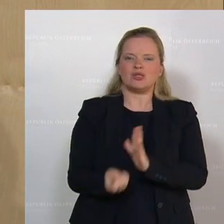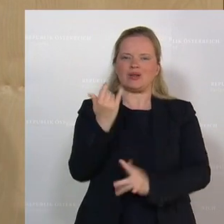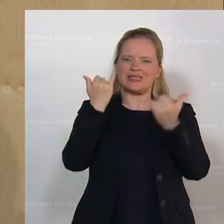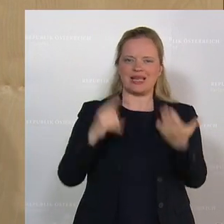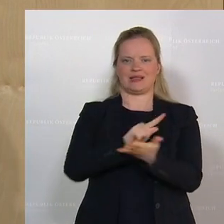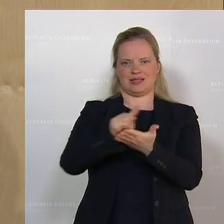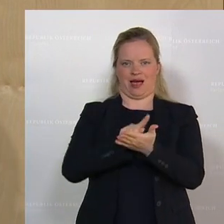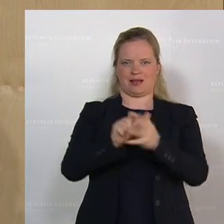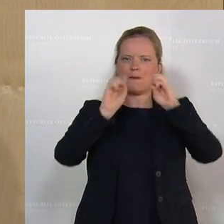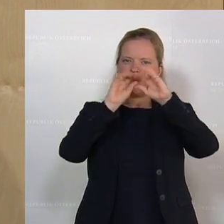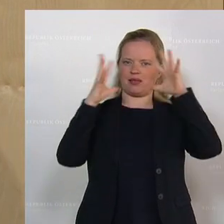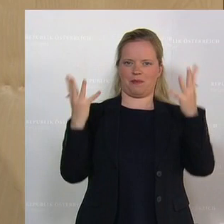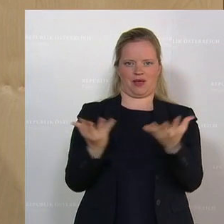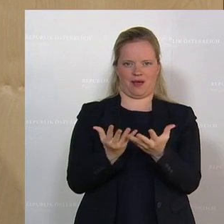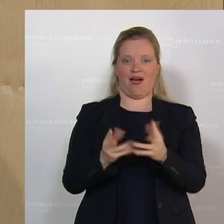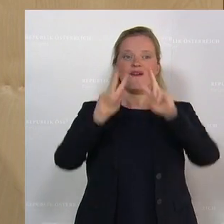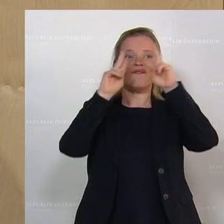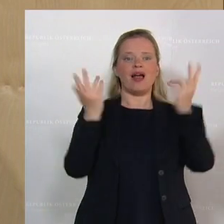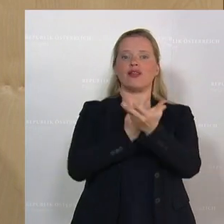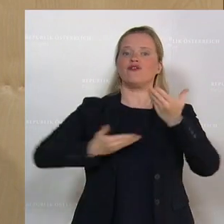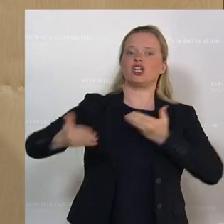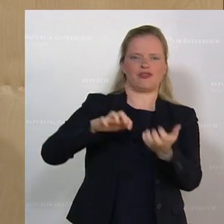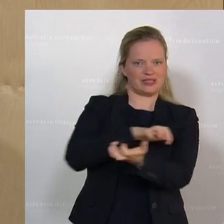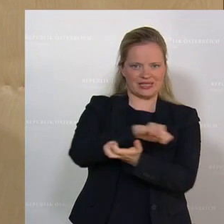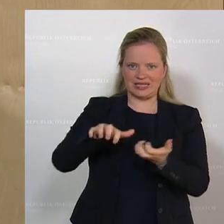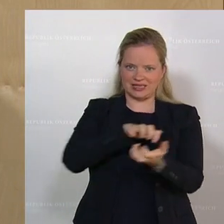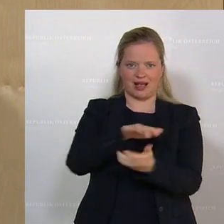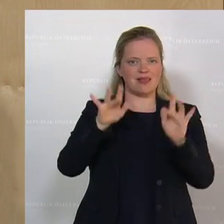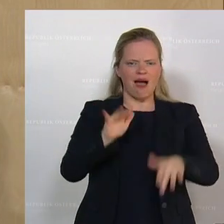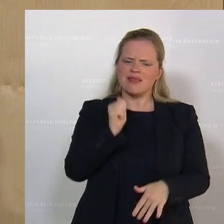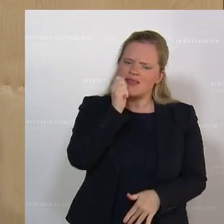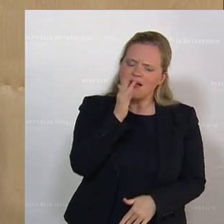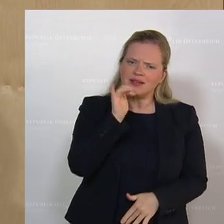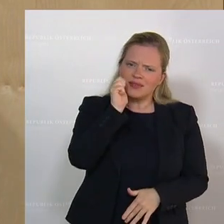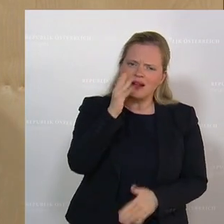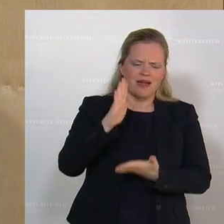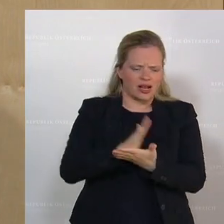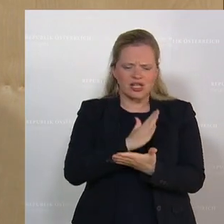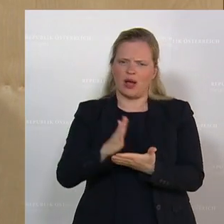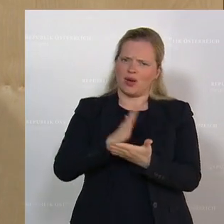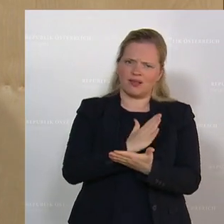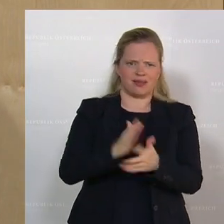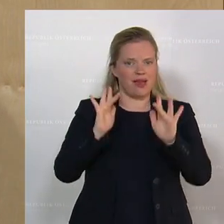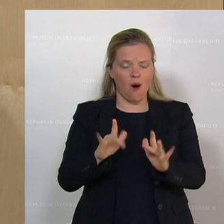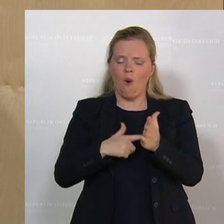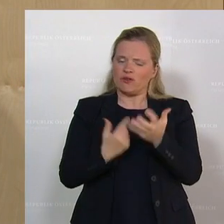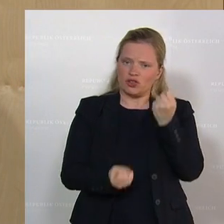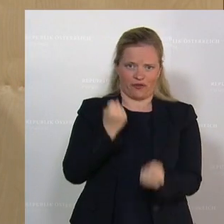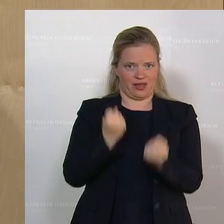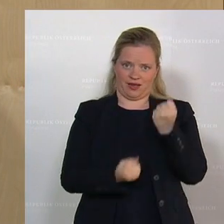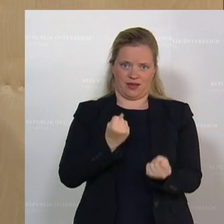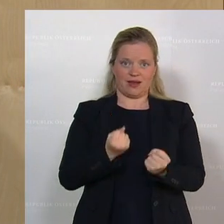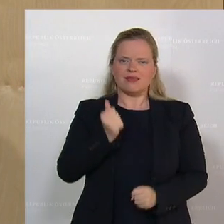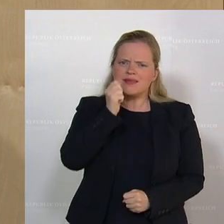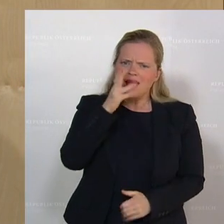in Zeiten einer Weltwirtschaftskrise, da trifft man täglich schwierige Entscheidungen. Man hat täglich die